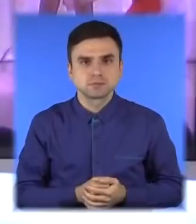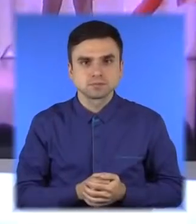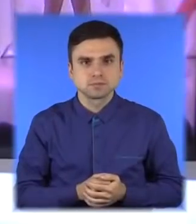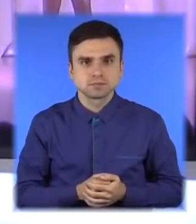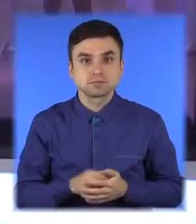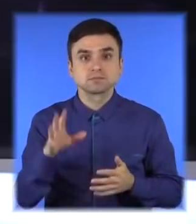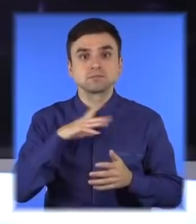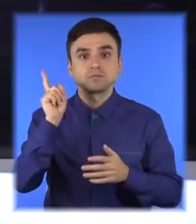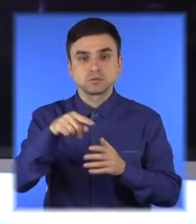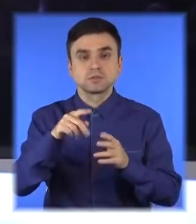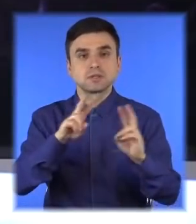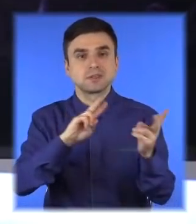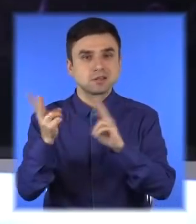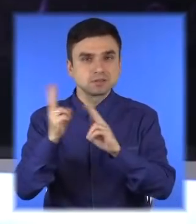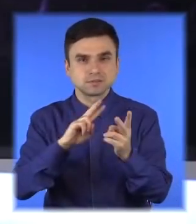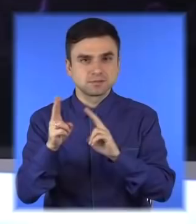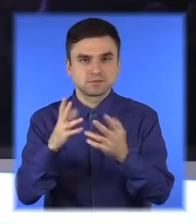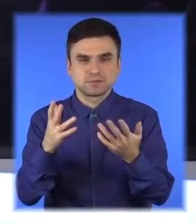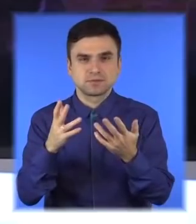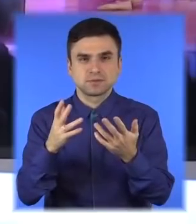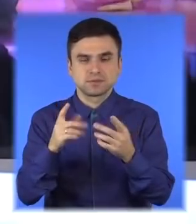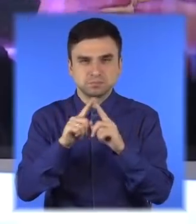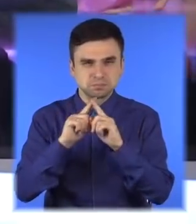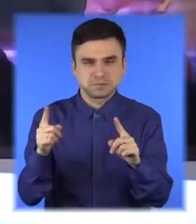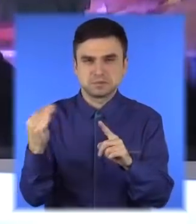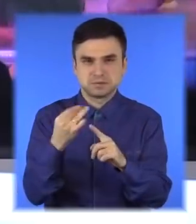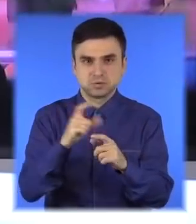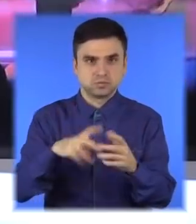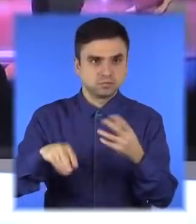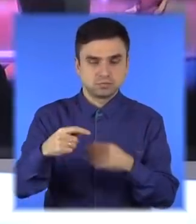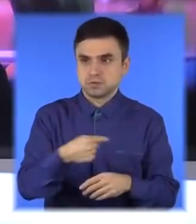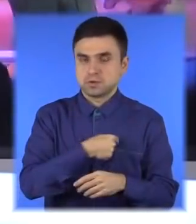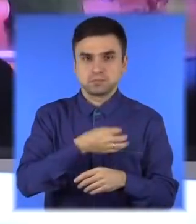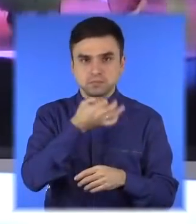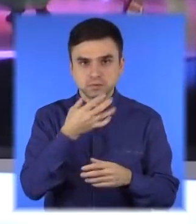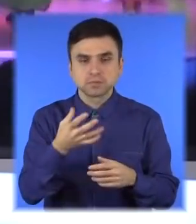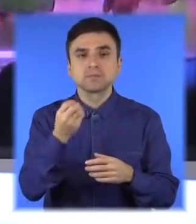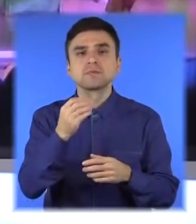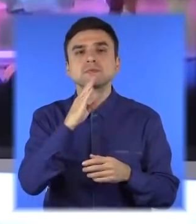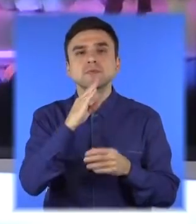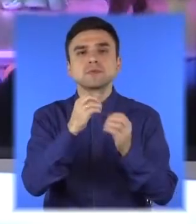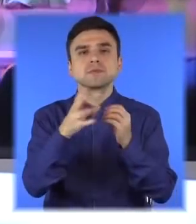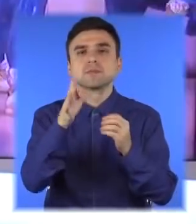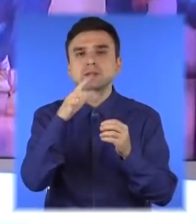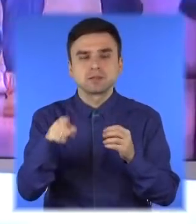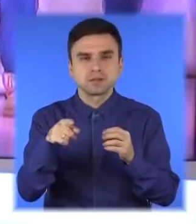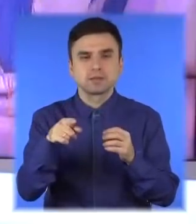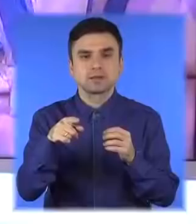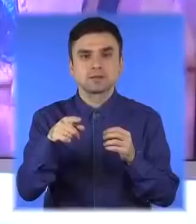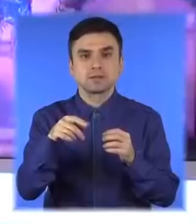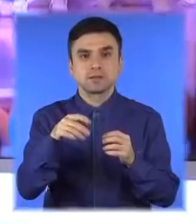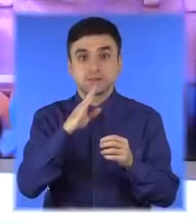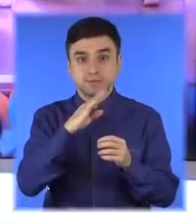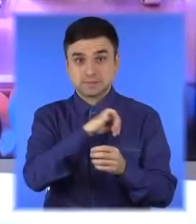і перетворив концерт на справжній фестиваль. А 15-річна солістка Марина Михайленко виконала пісню, яку написала